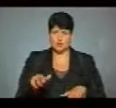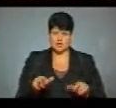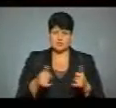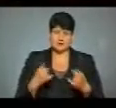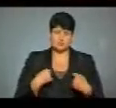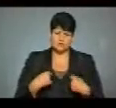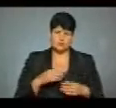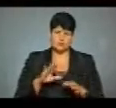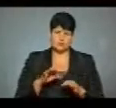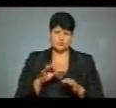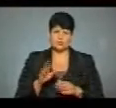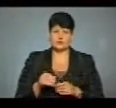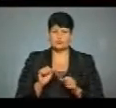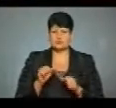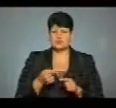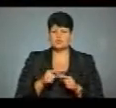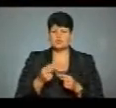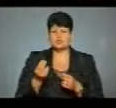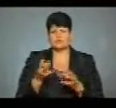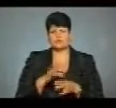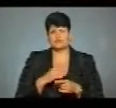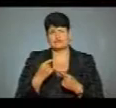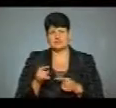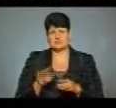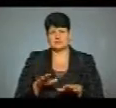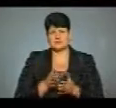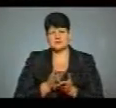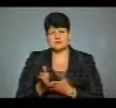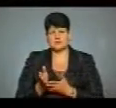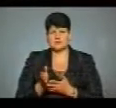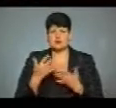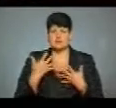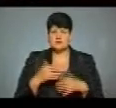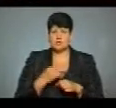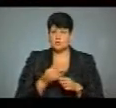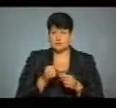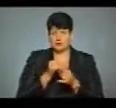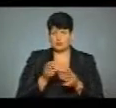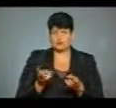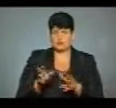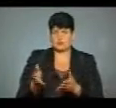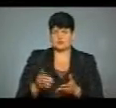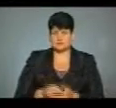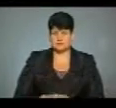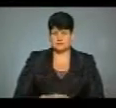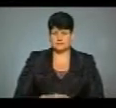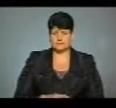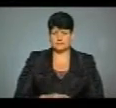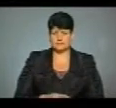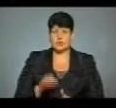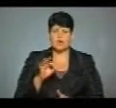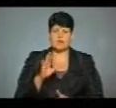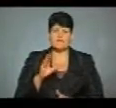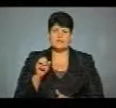ті кошти можна було кудись інше спрямувати, але як вже роблять, то вже не можуть так залишити, як є. Олег Вітик